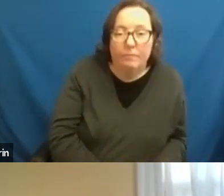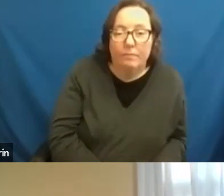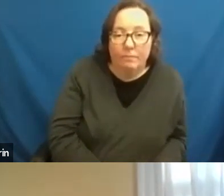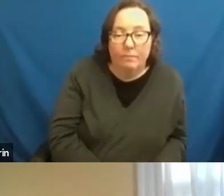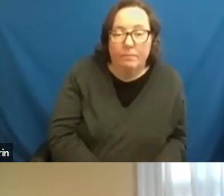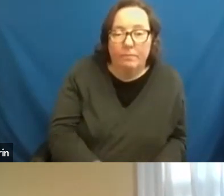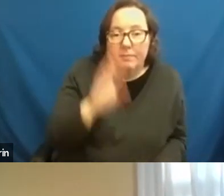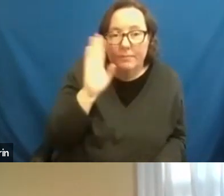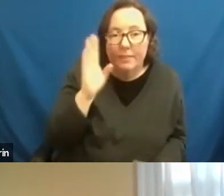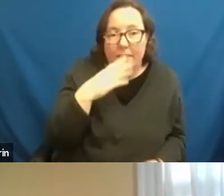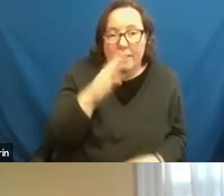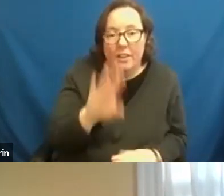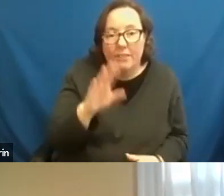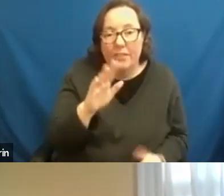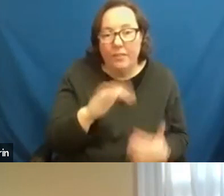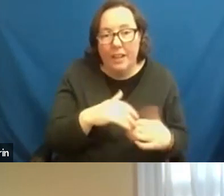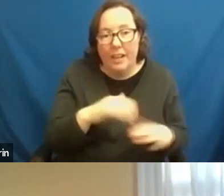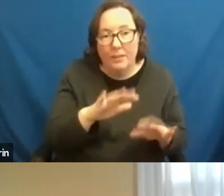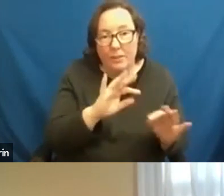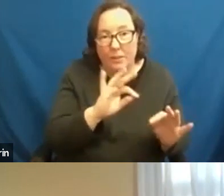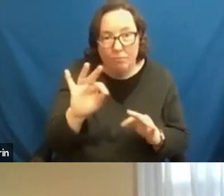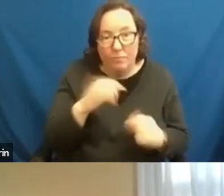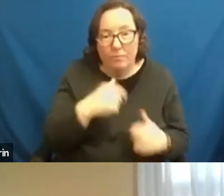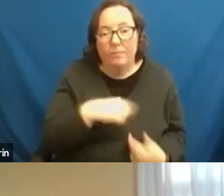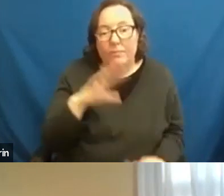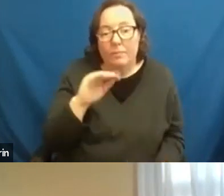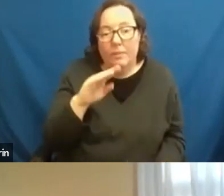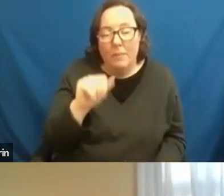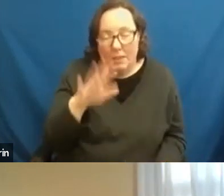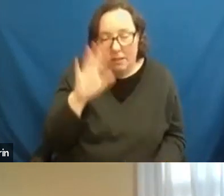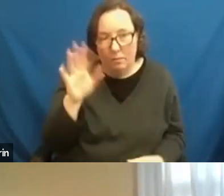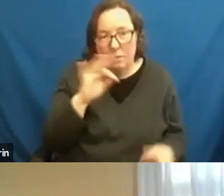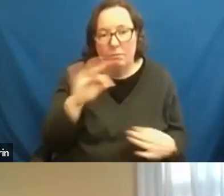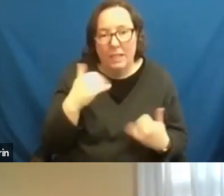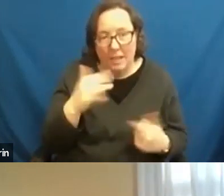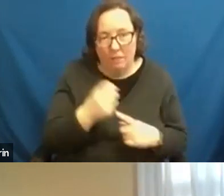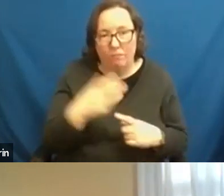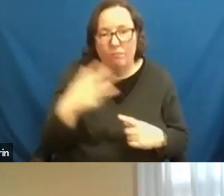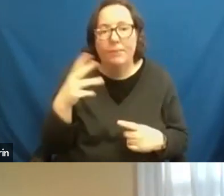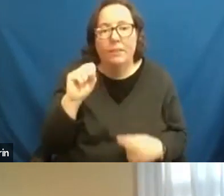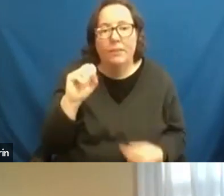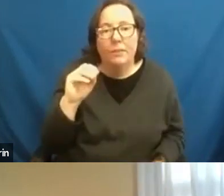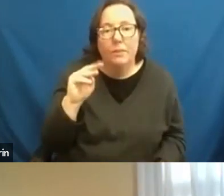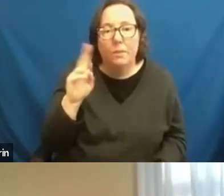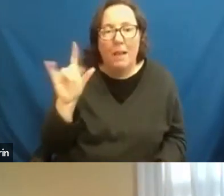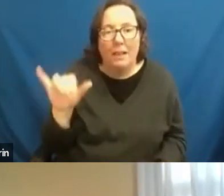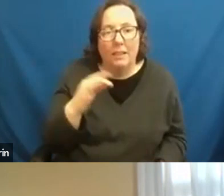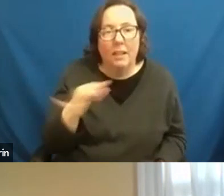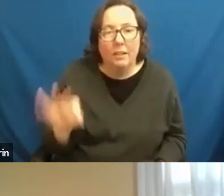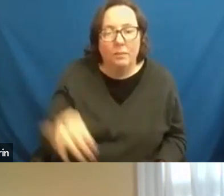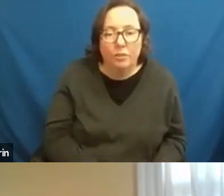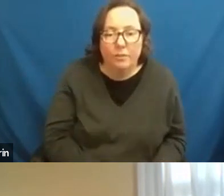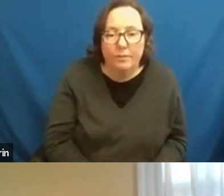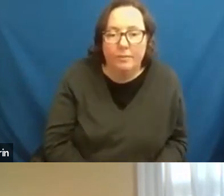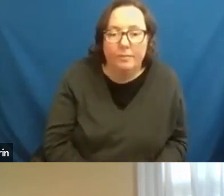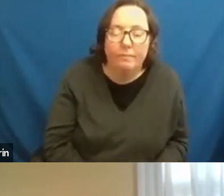Good afternoon. How are you doing? My name is Camila Fartun. I'm going to be your interpreter today. magacaygu waa Camila